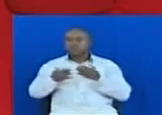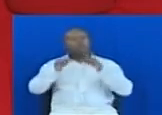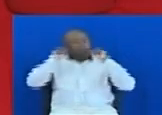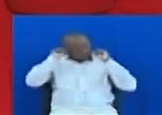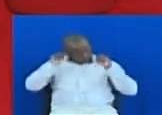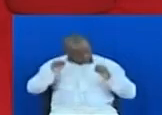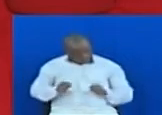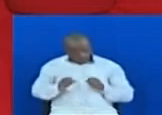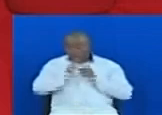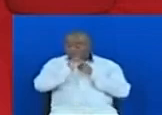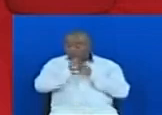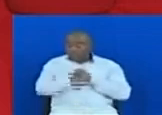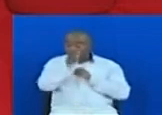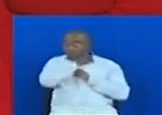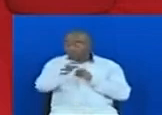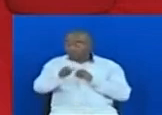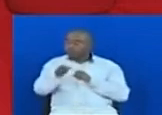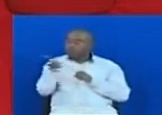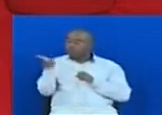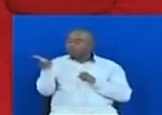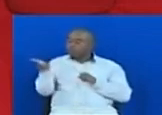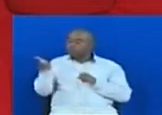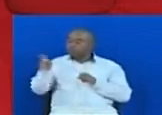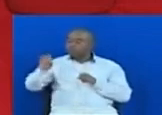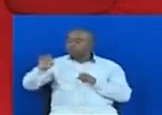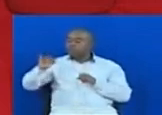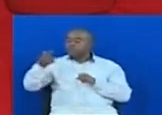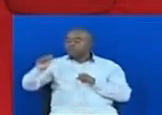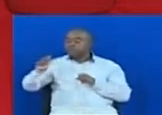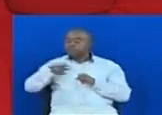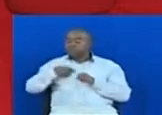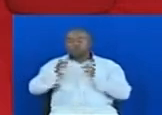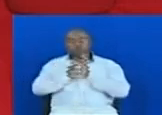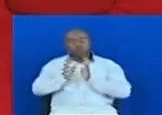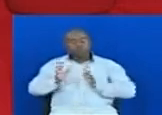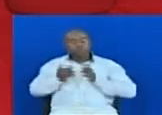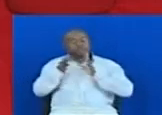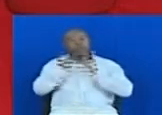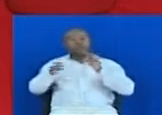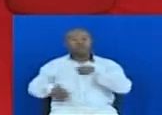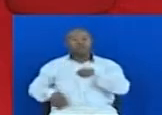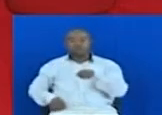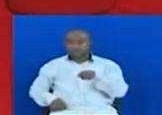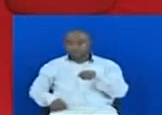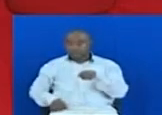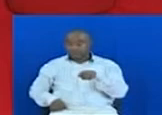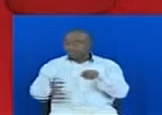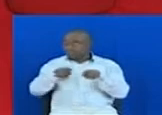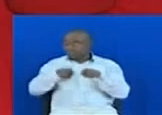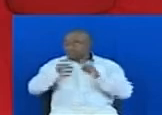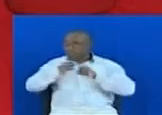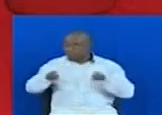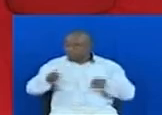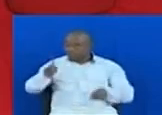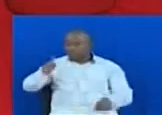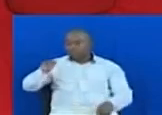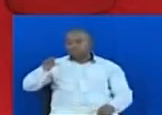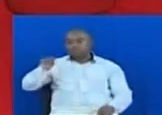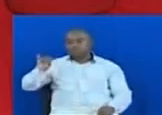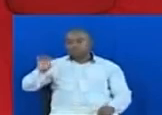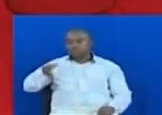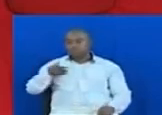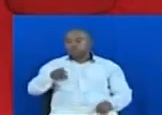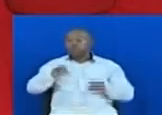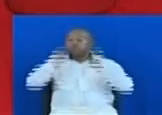kwa niaba ya wananchi wa Geita tumtakie maisha marefu sana. Mimi si sawa sana na kesi. Unajua tukimlazimisha